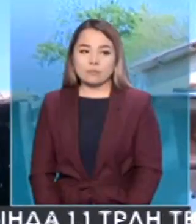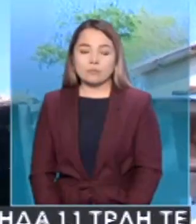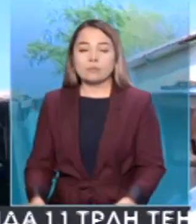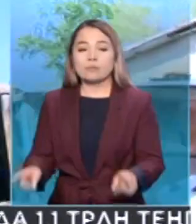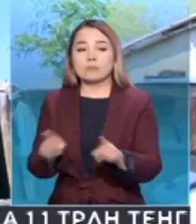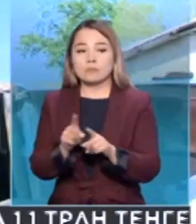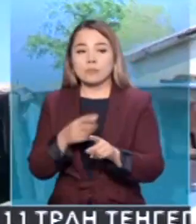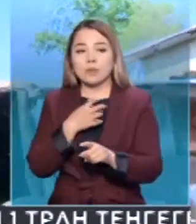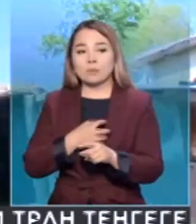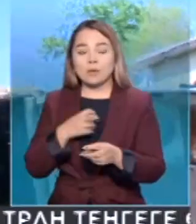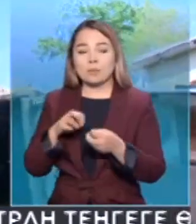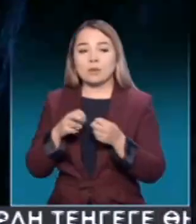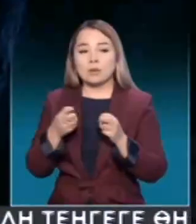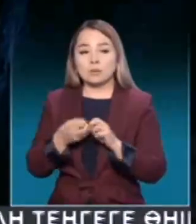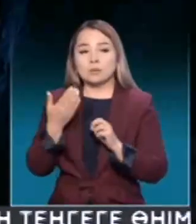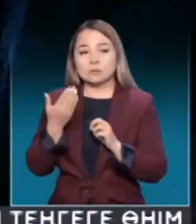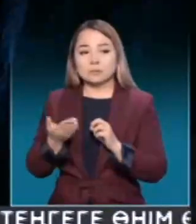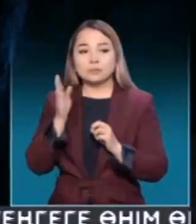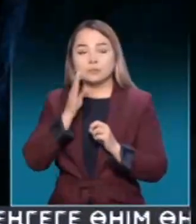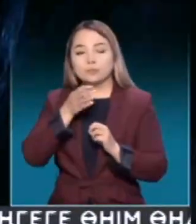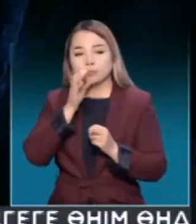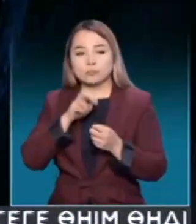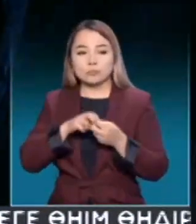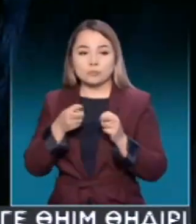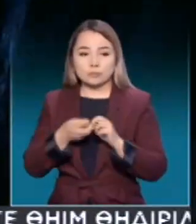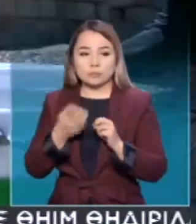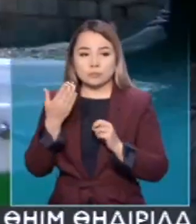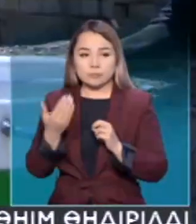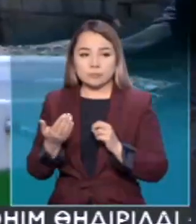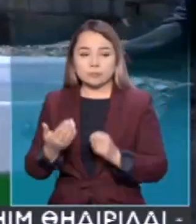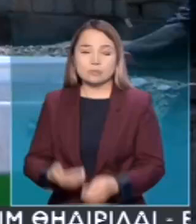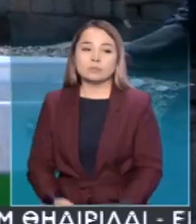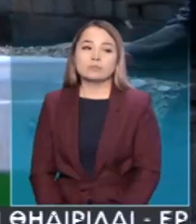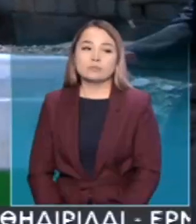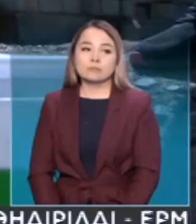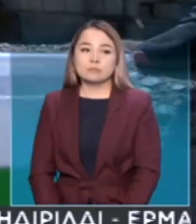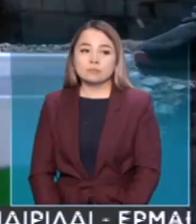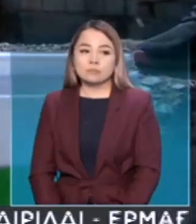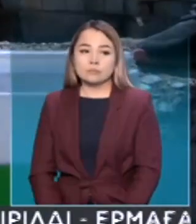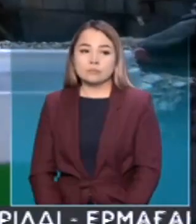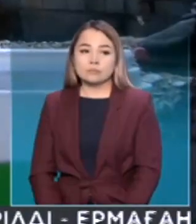Дегенмен ең негізгі проблема таза ауыз су дейді